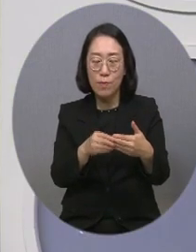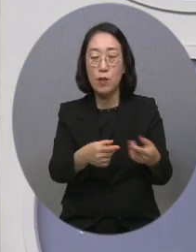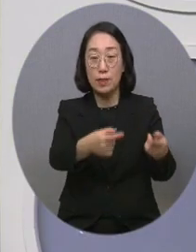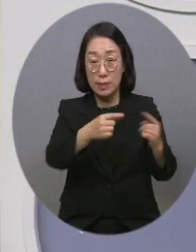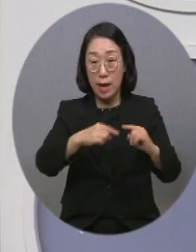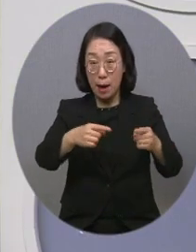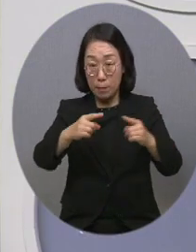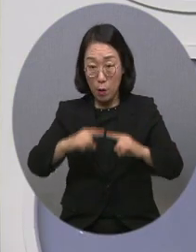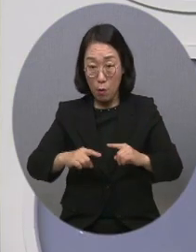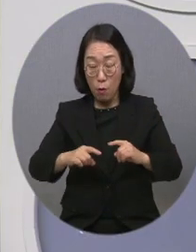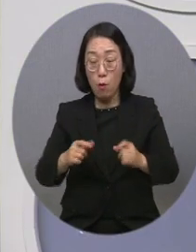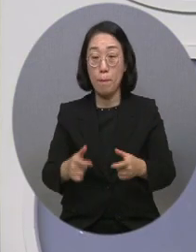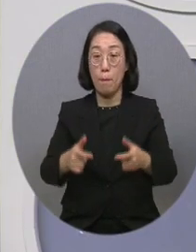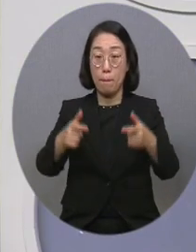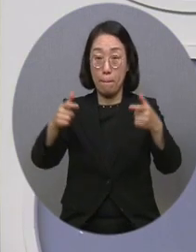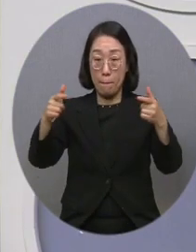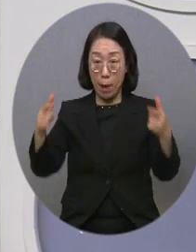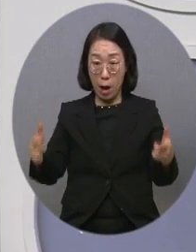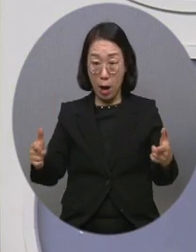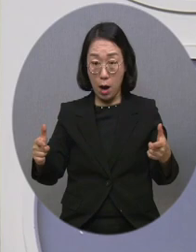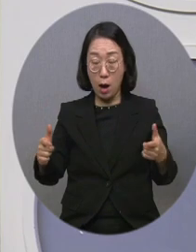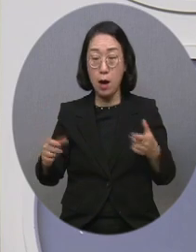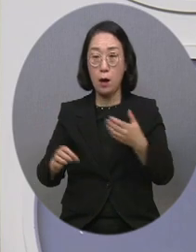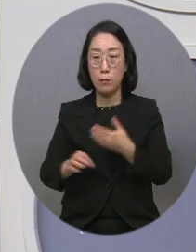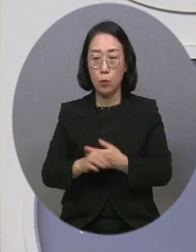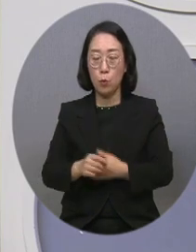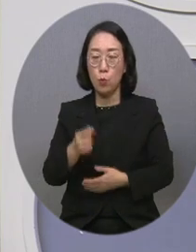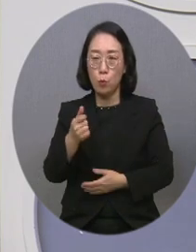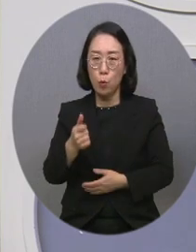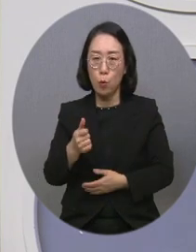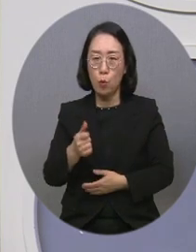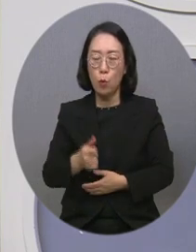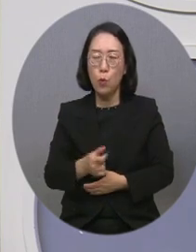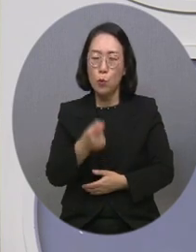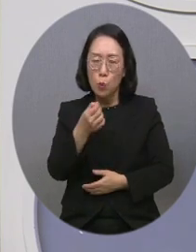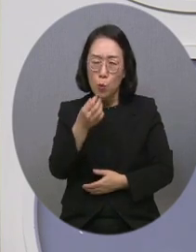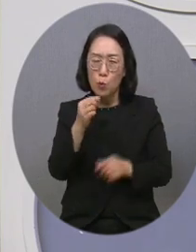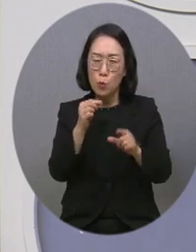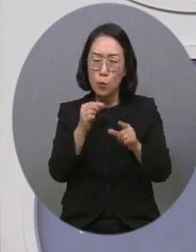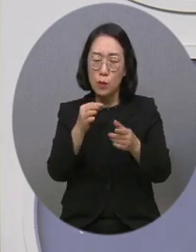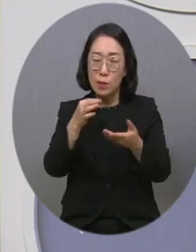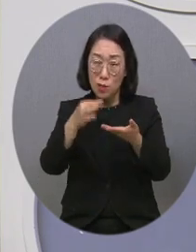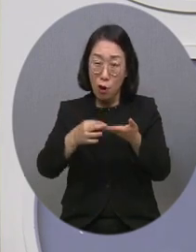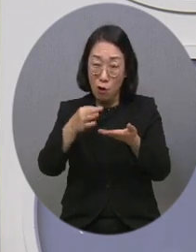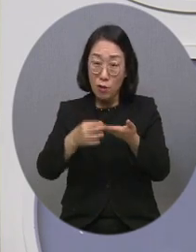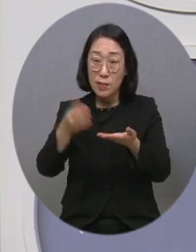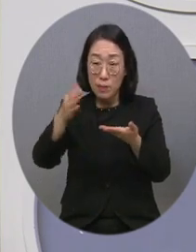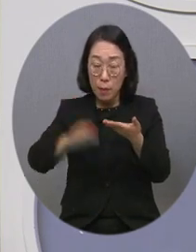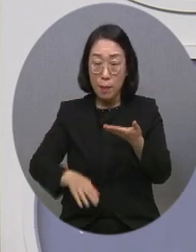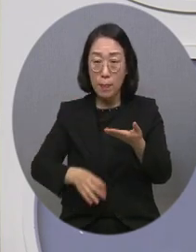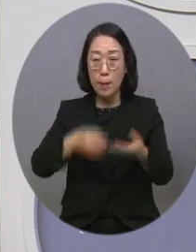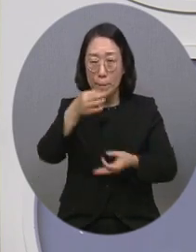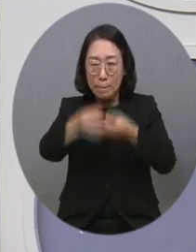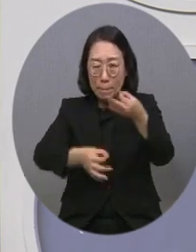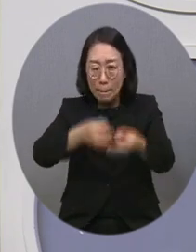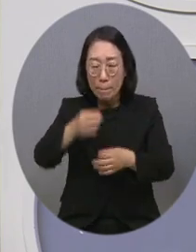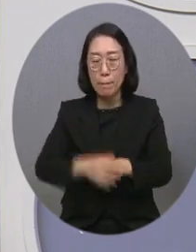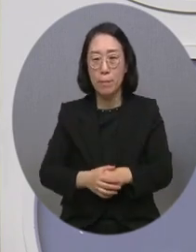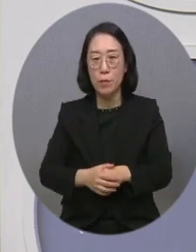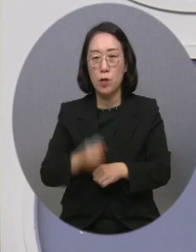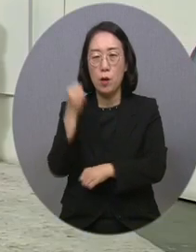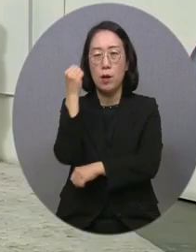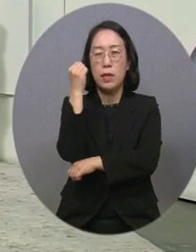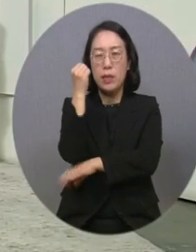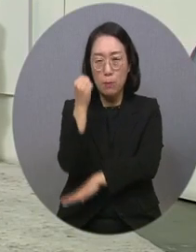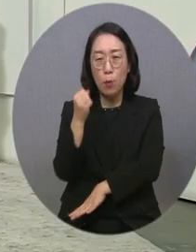참여하게 만들어준다거나 또는 뭐 소액 다수 기부자들이 이렇게 참여를 이렇게 해서 풀뿌리 어떤